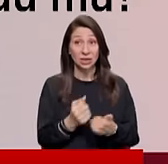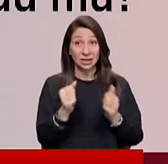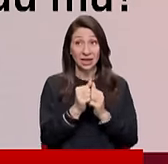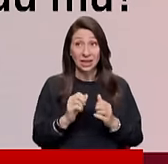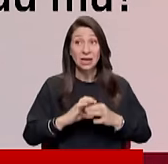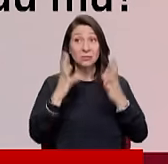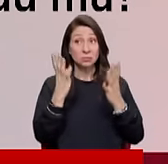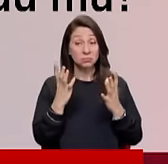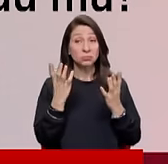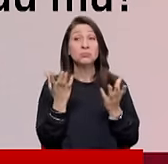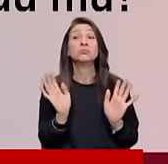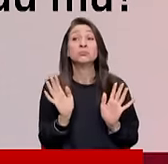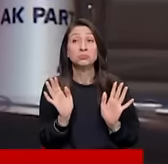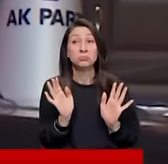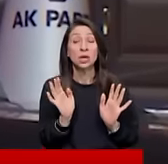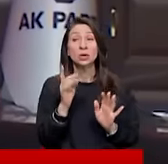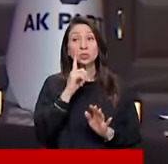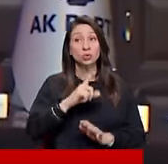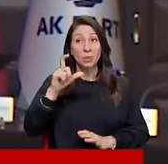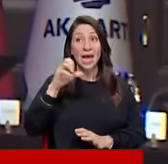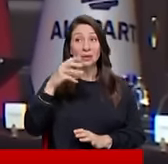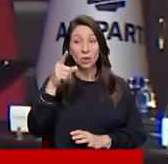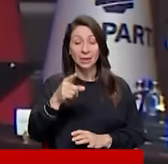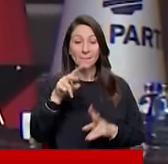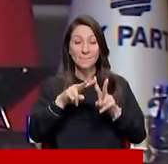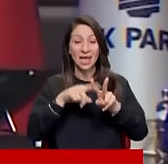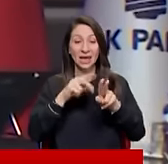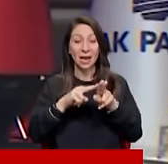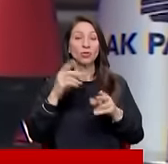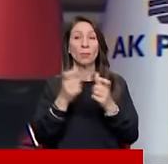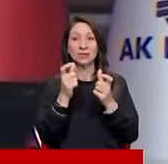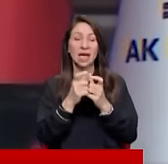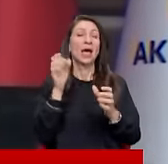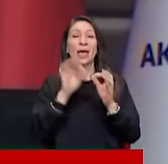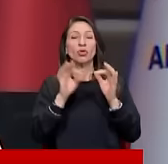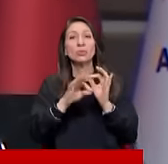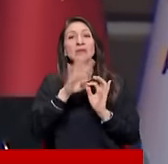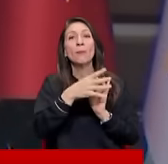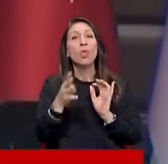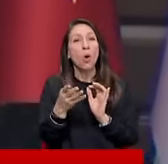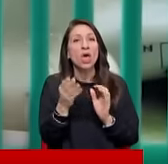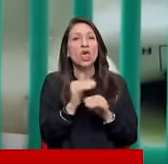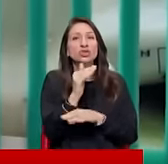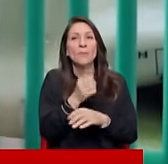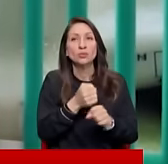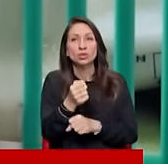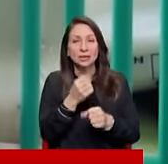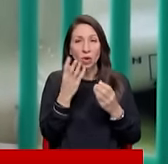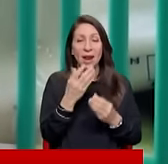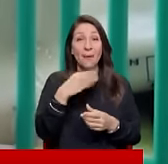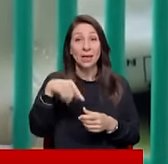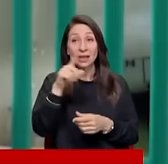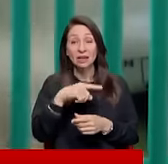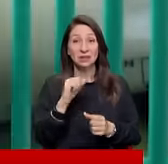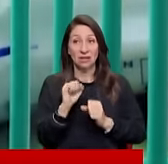3 kat artırdık, yine çözmedi. Cumhurbaşkanı Erdoğan da MYK toplantısında ekonomik tablonun, yaşam mücadelesi veren